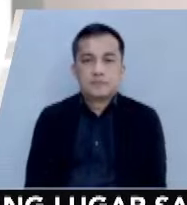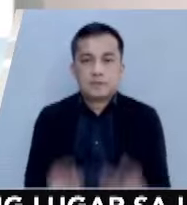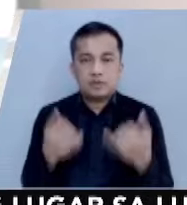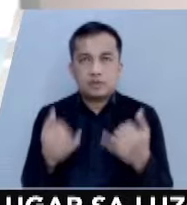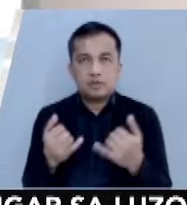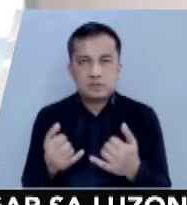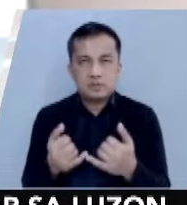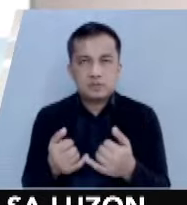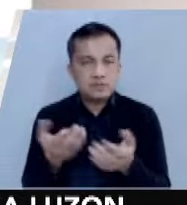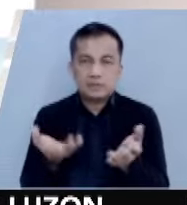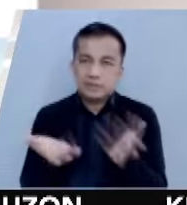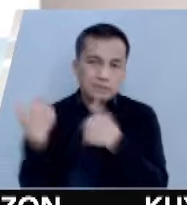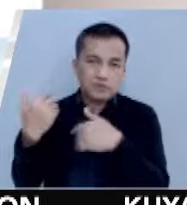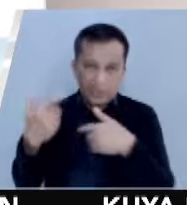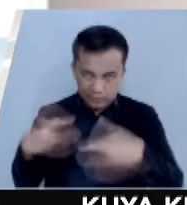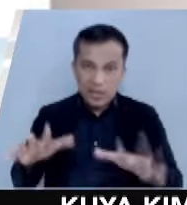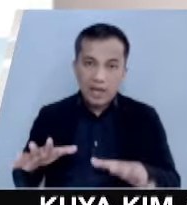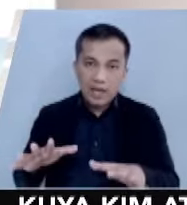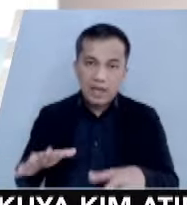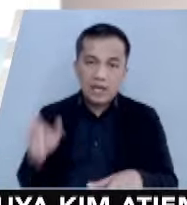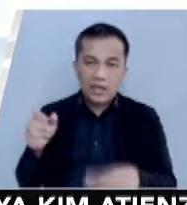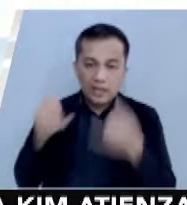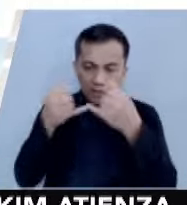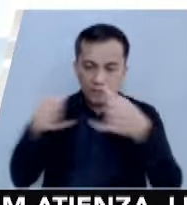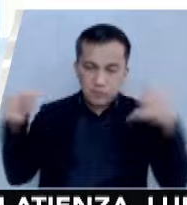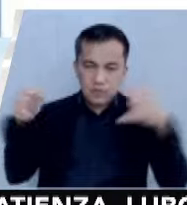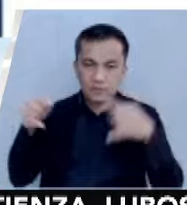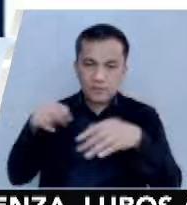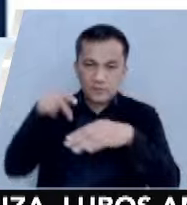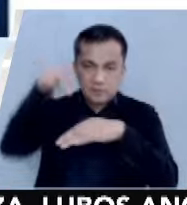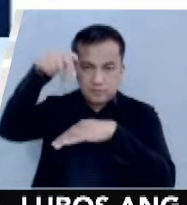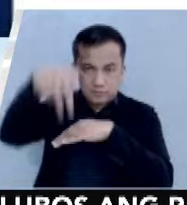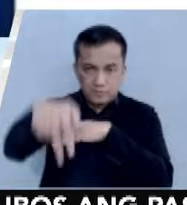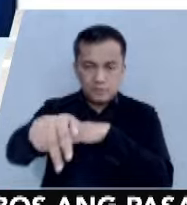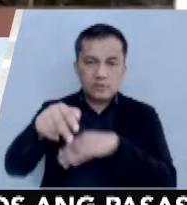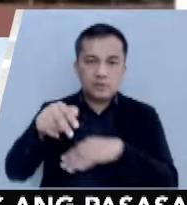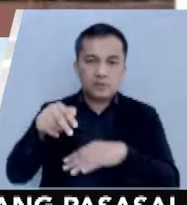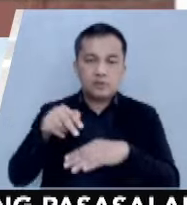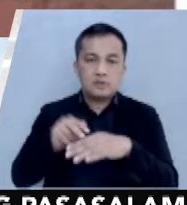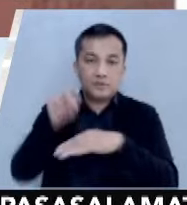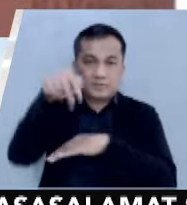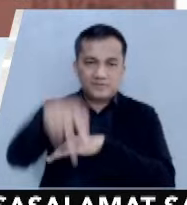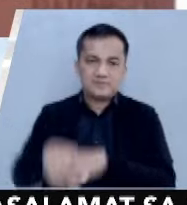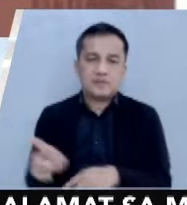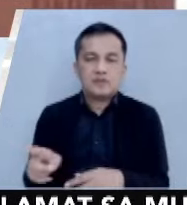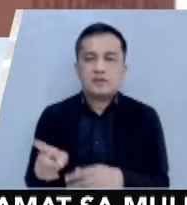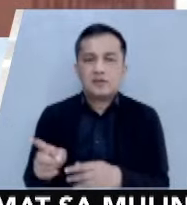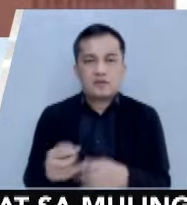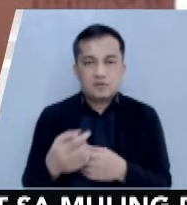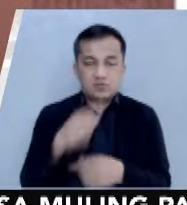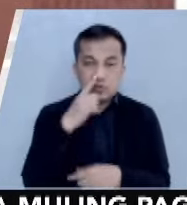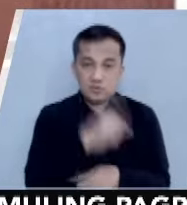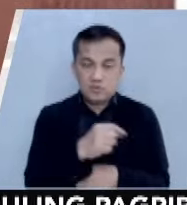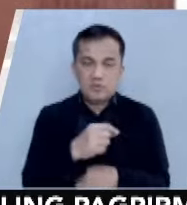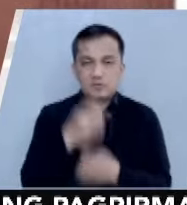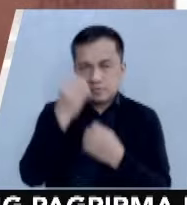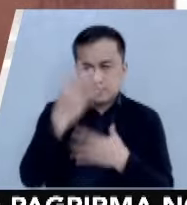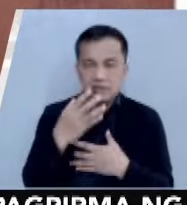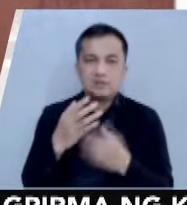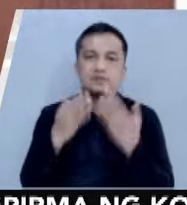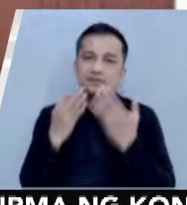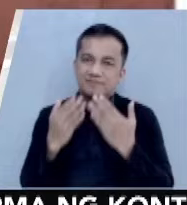na ang nakahambalang nilang mga kable sa overpass. Labis namang nagpapasalamat ang mga dumulog sa aming pedestrian.